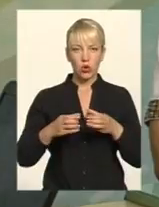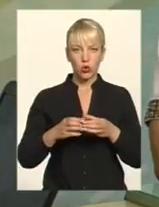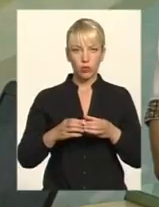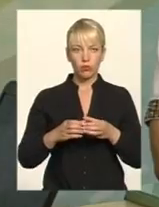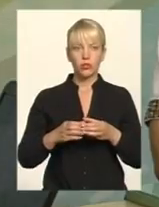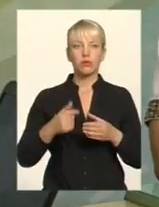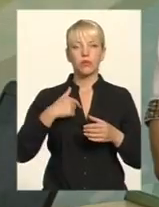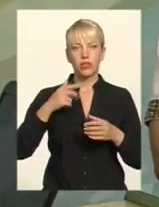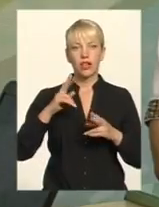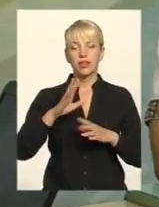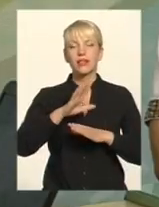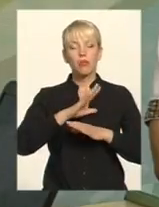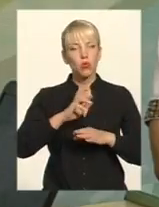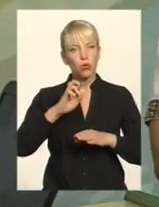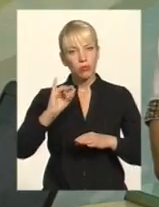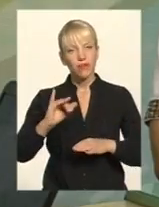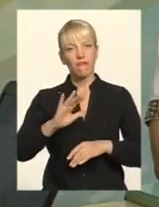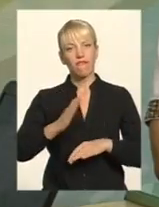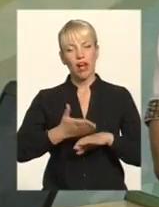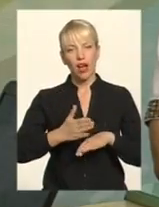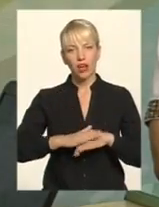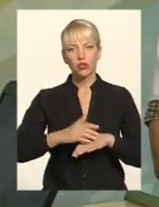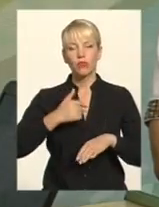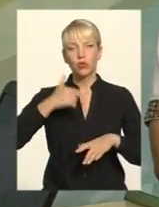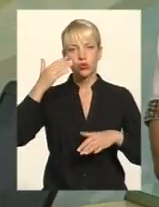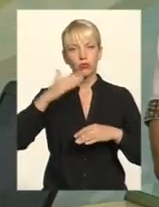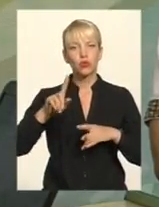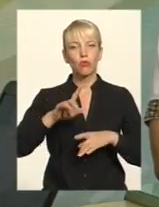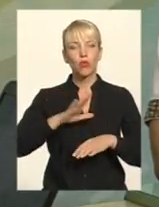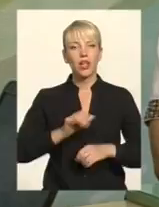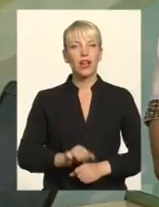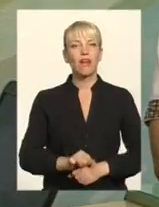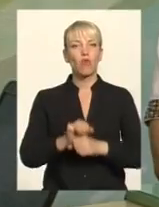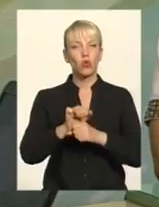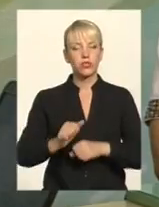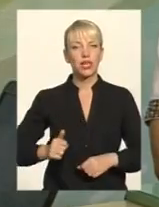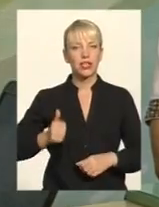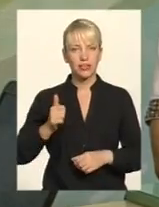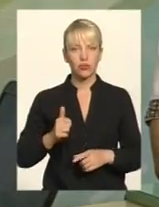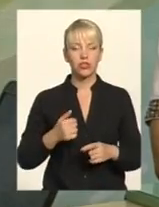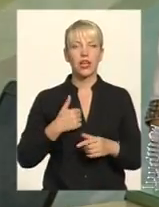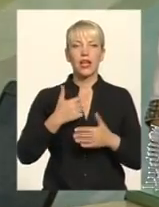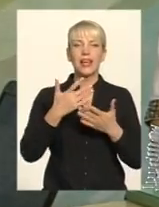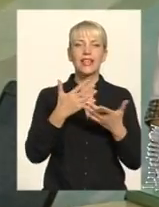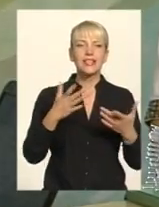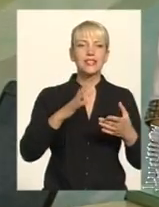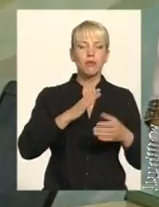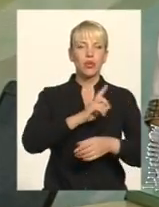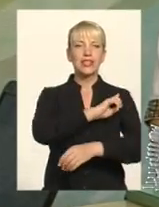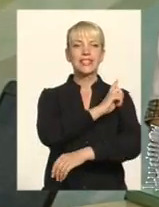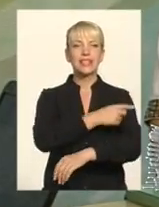прийшла революція гідності, були різні політичні сили, була політична сила, яка десь пішла в